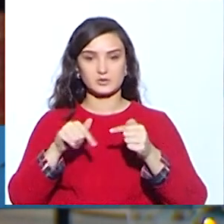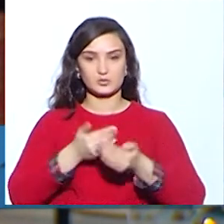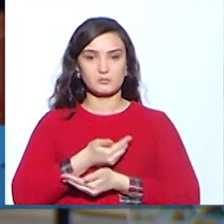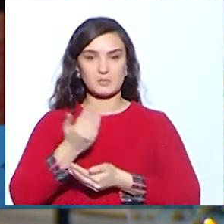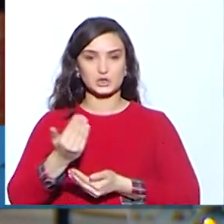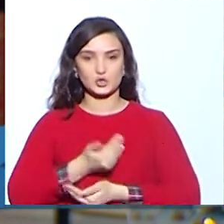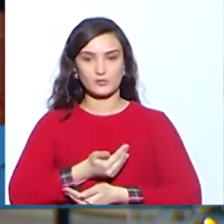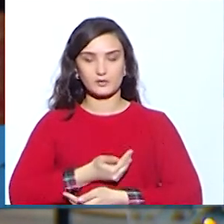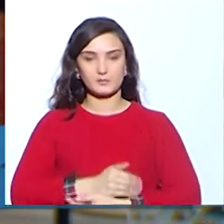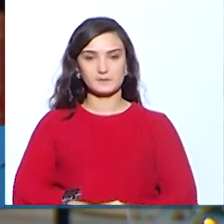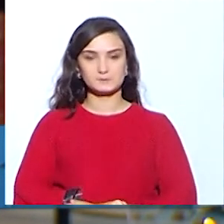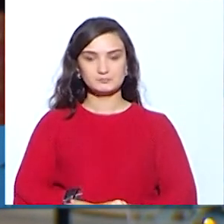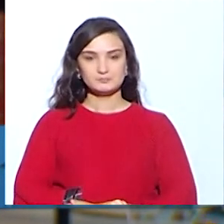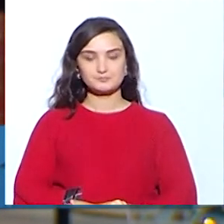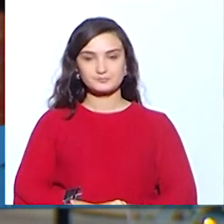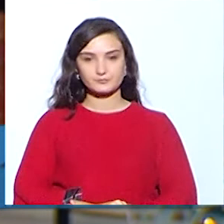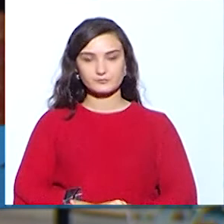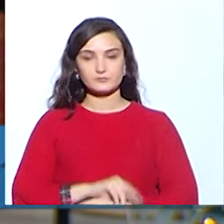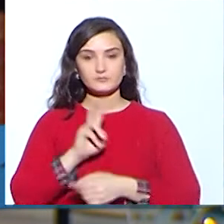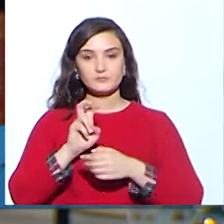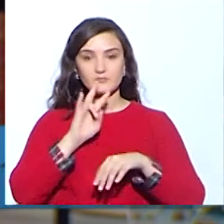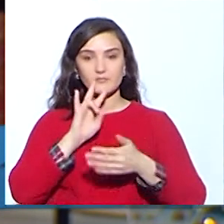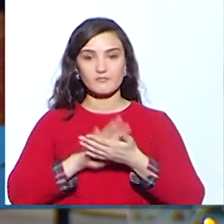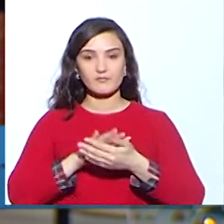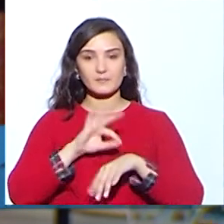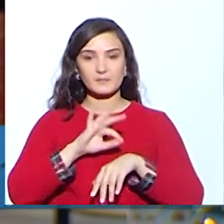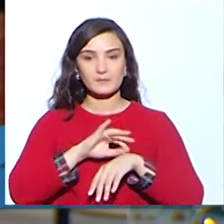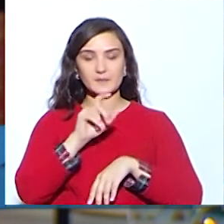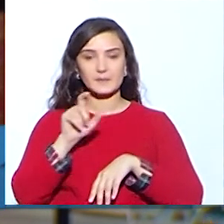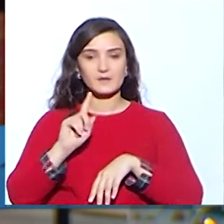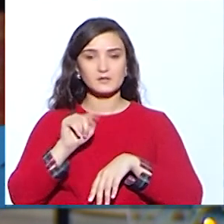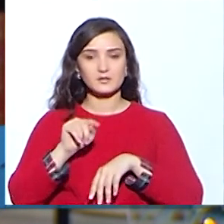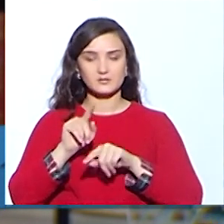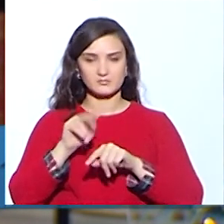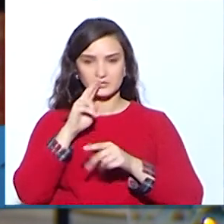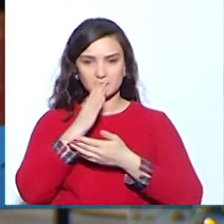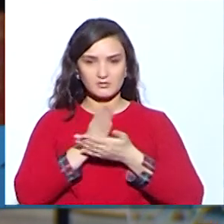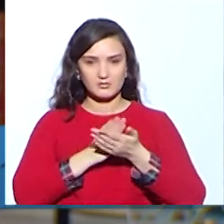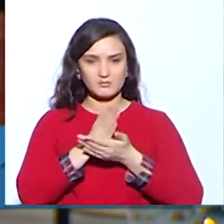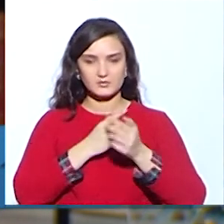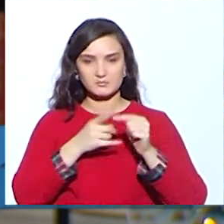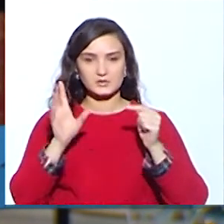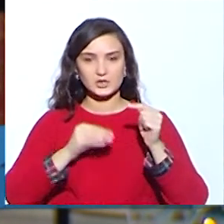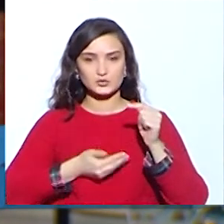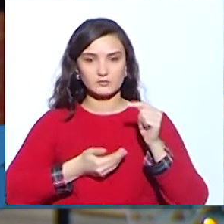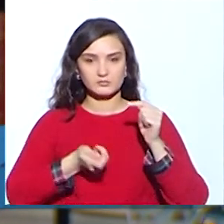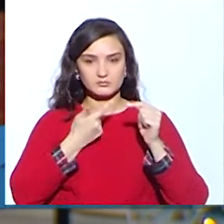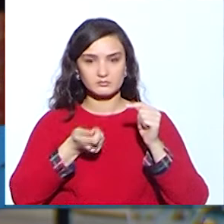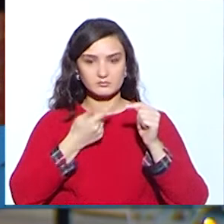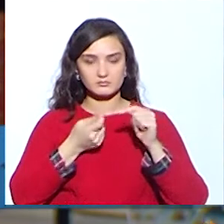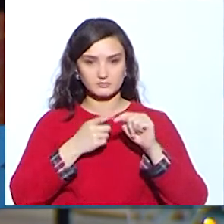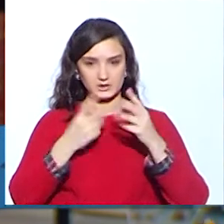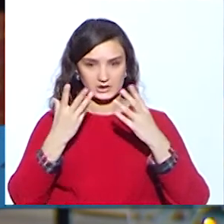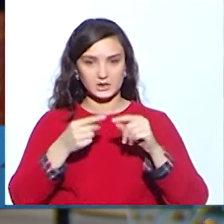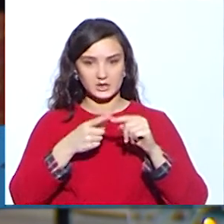ხანგრძლივობა. და პარალელურად ქრონიკული პაციენტი რას ნიშნავს? რომ ის წლების მანძილზე იღებს წამლებს და პარალელურად დგება ისეთი დღეები,